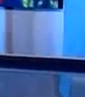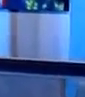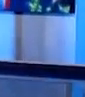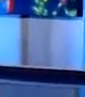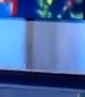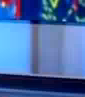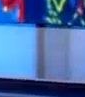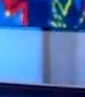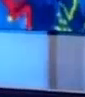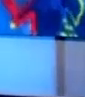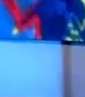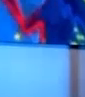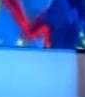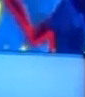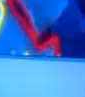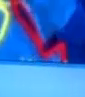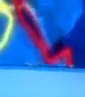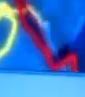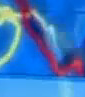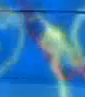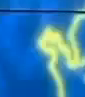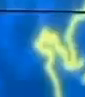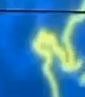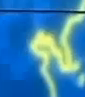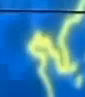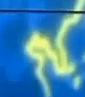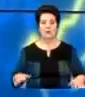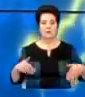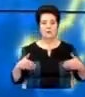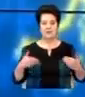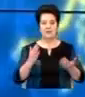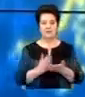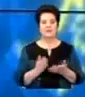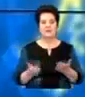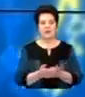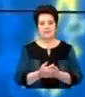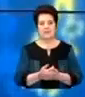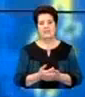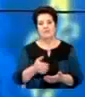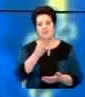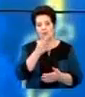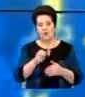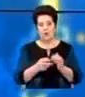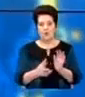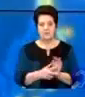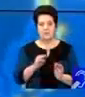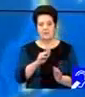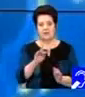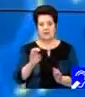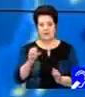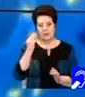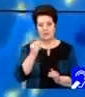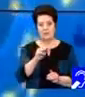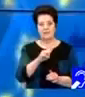Victoria Colesnic vă prezintă Telejurnalul. Bună seara și bine v-am regăsit la Telejurnalul ore 18 pe TVR Moldova și